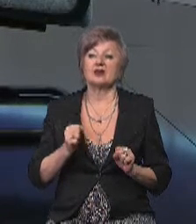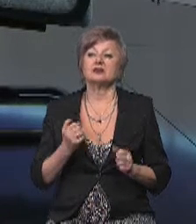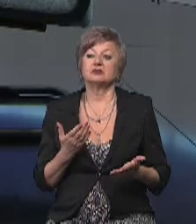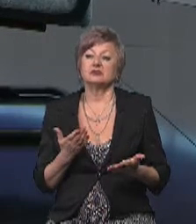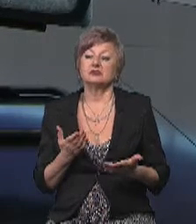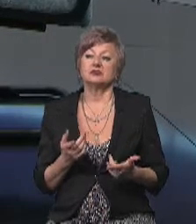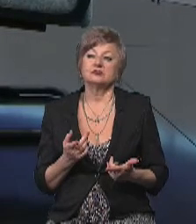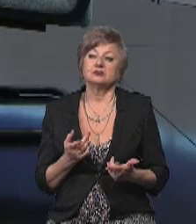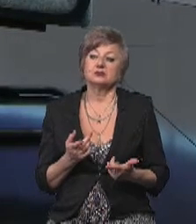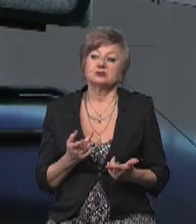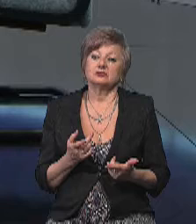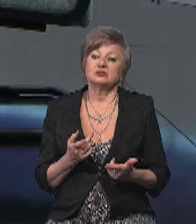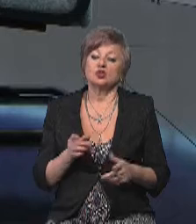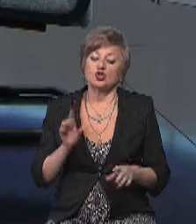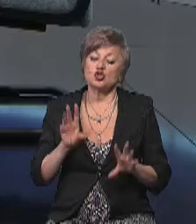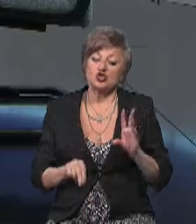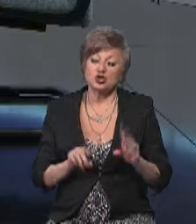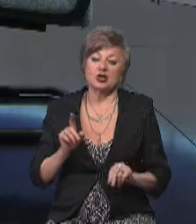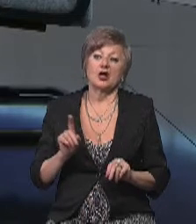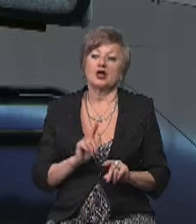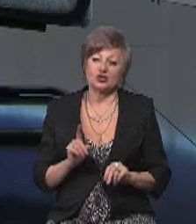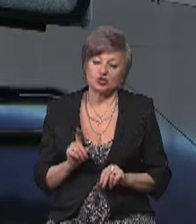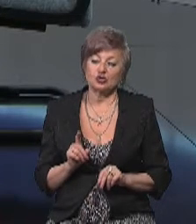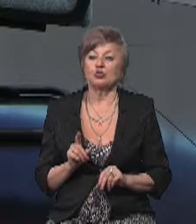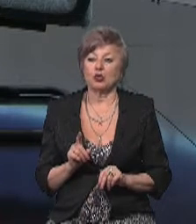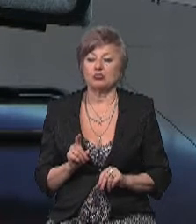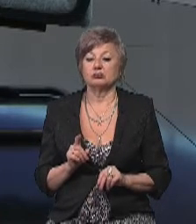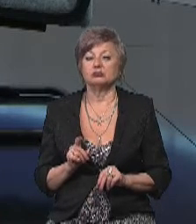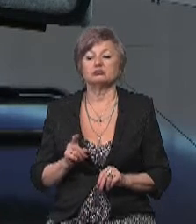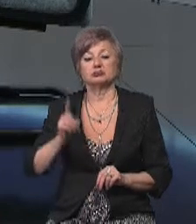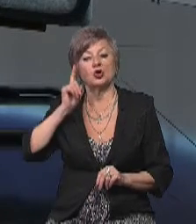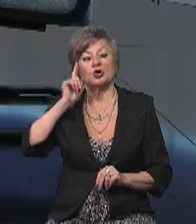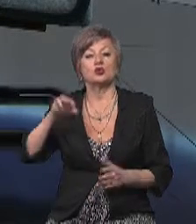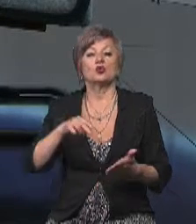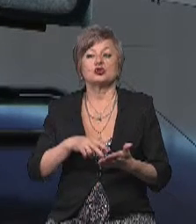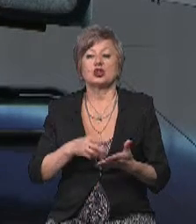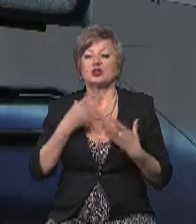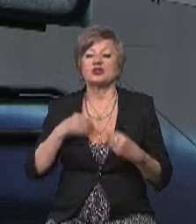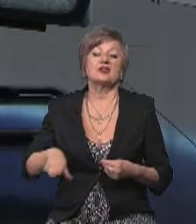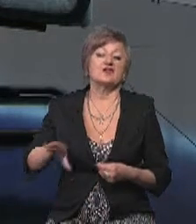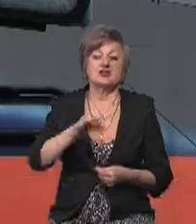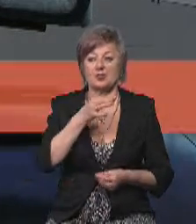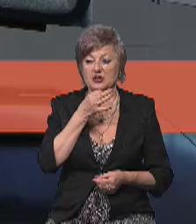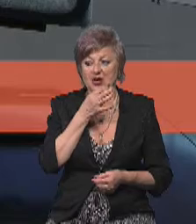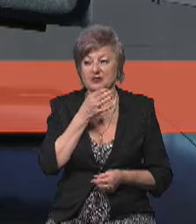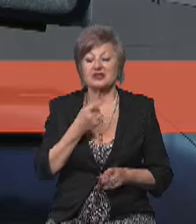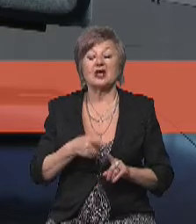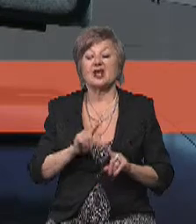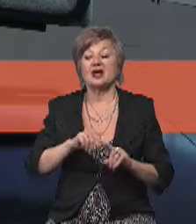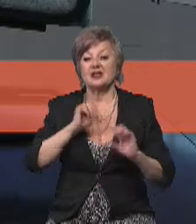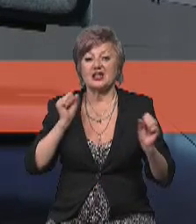здаватись або вважати, що здається дуже такою популярною, красивою і всім подобається. Це